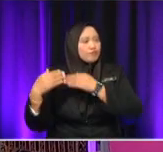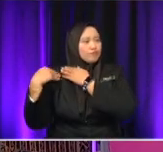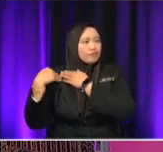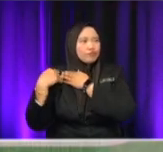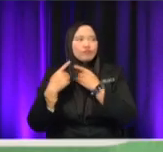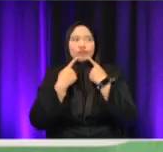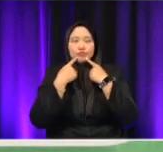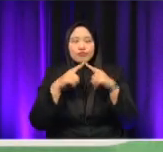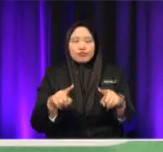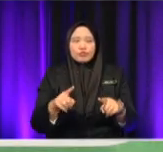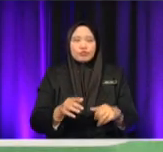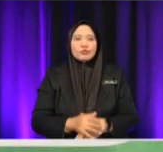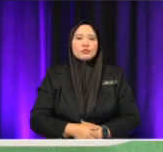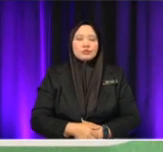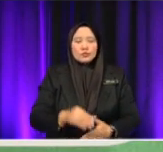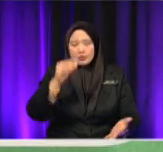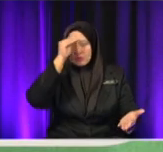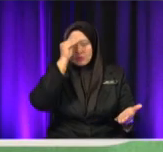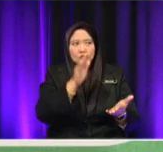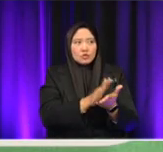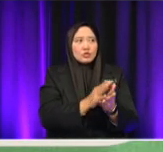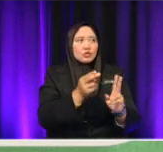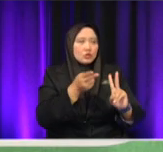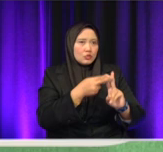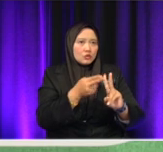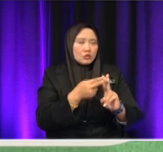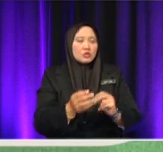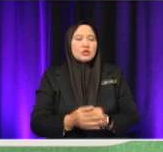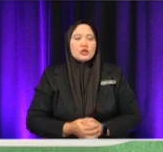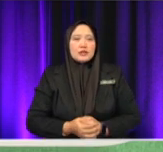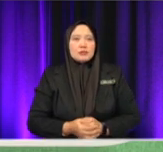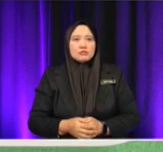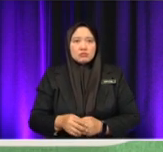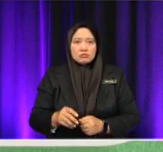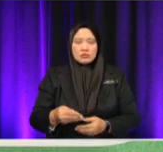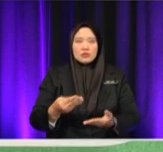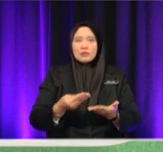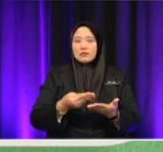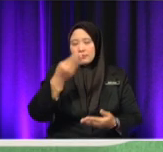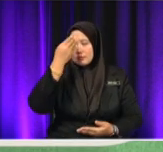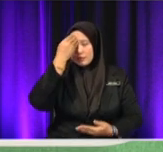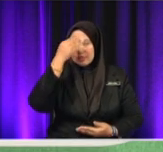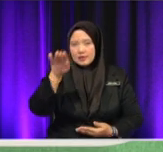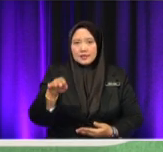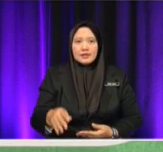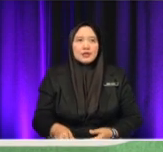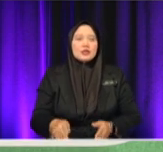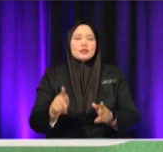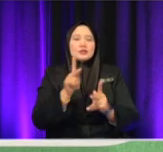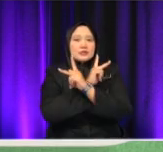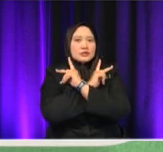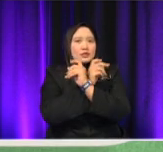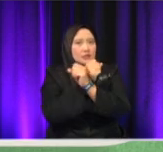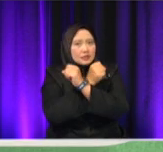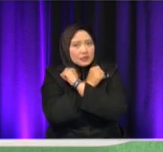kasih sayang belas kasihan serta nafkah batin bagi memenuhi keperluan istri di samping kepulauan medilier si